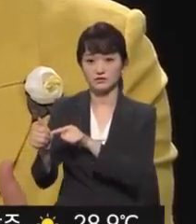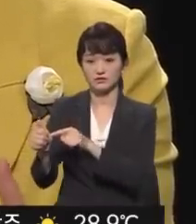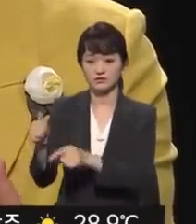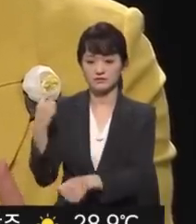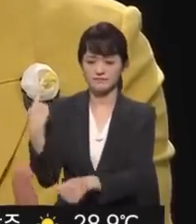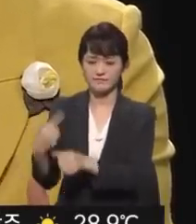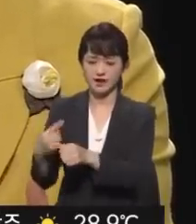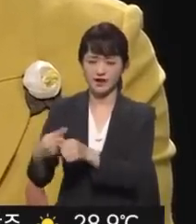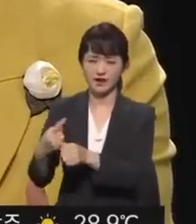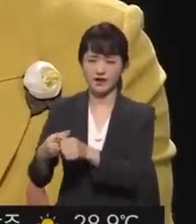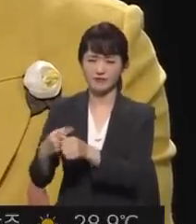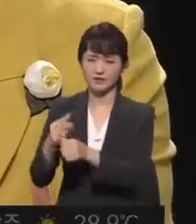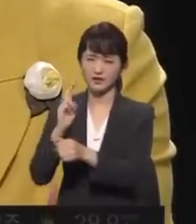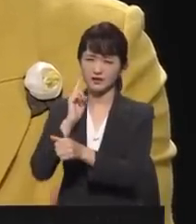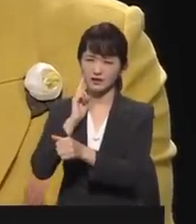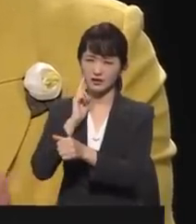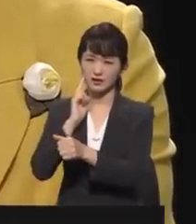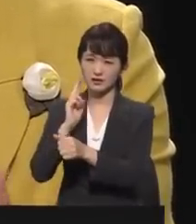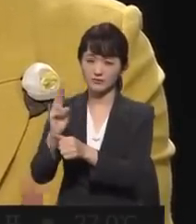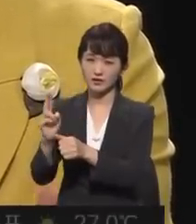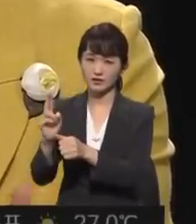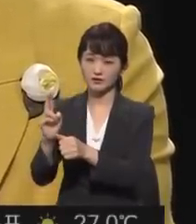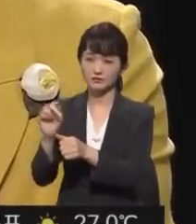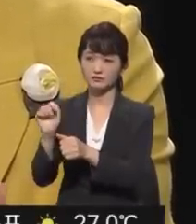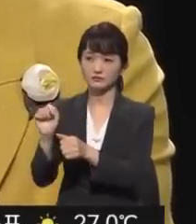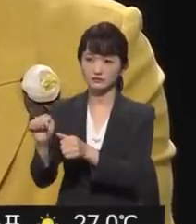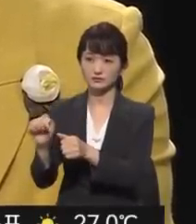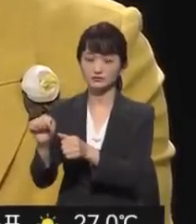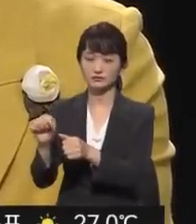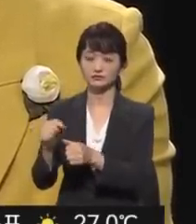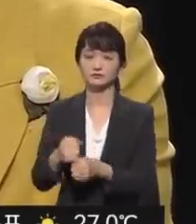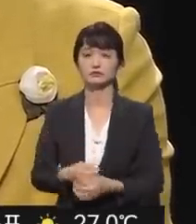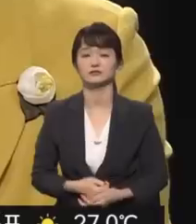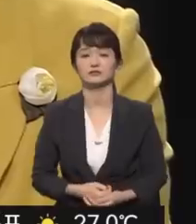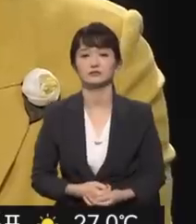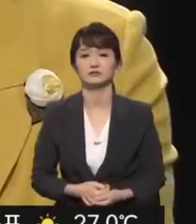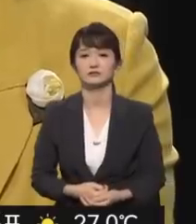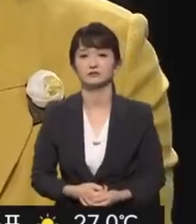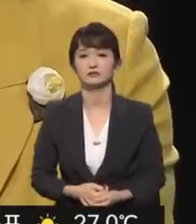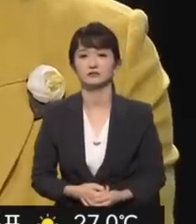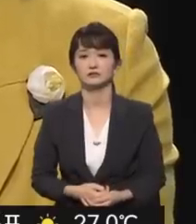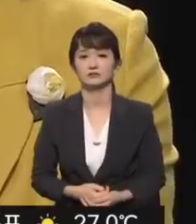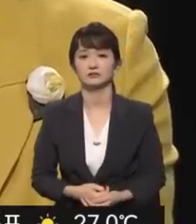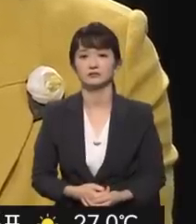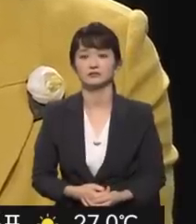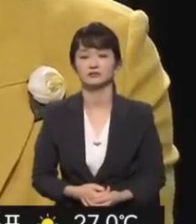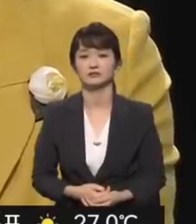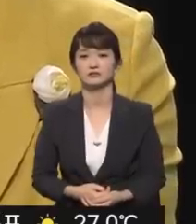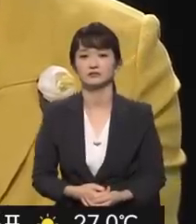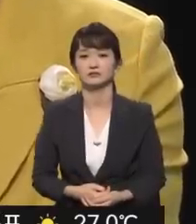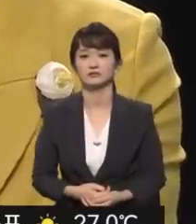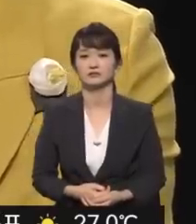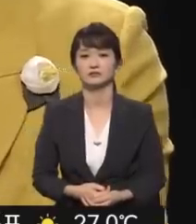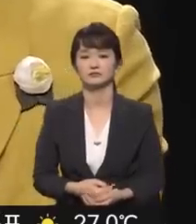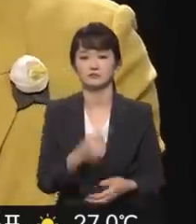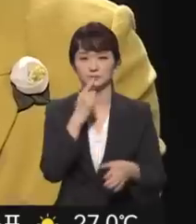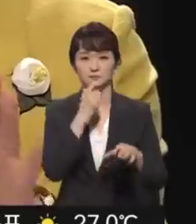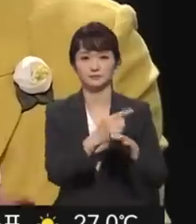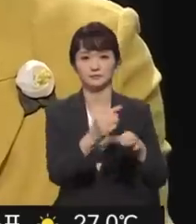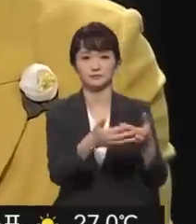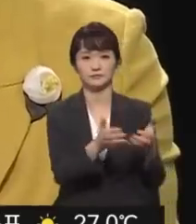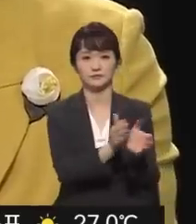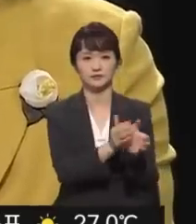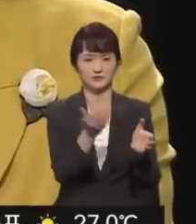이런 것들이 뭐 5 시대의 흐름 처럼 아 이렇게 자연스럽게 드러나는 경향이 있었는데 거기에 대해서는 뭐 민주당도 과거의